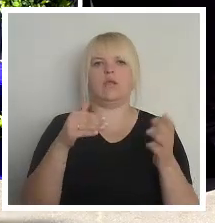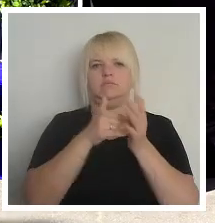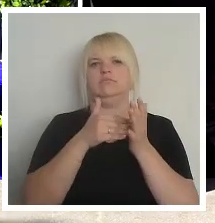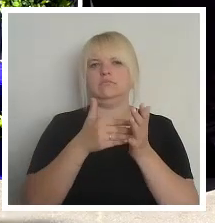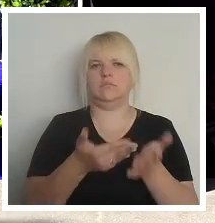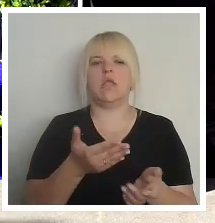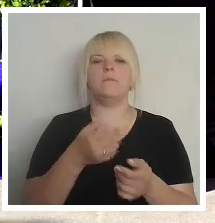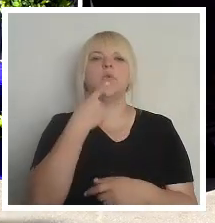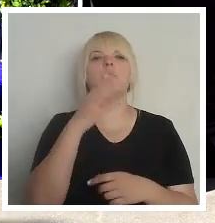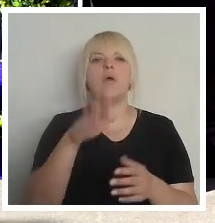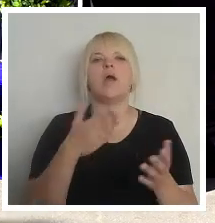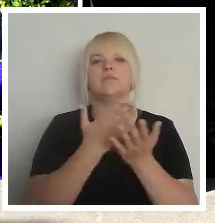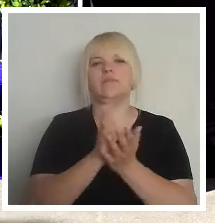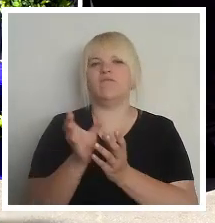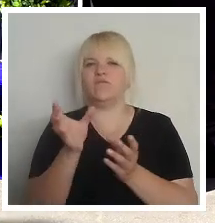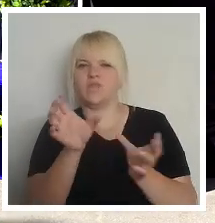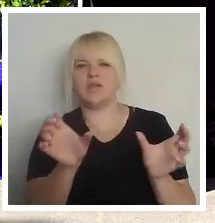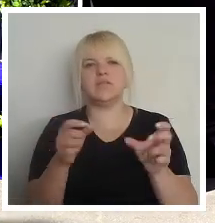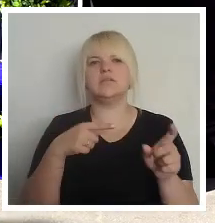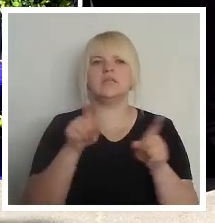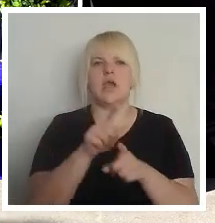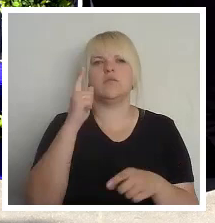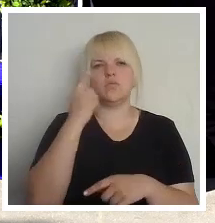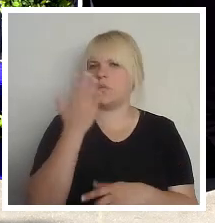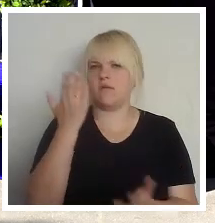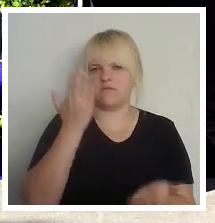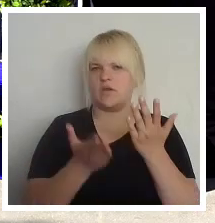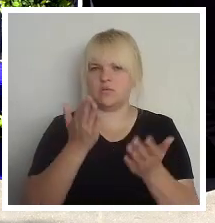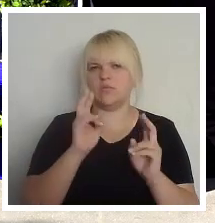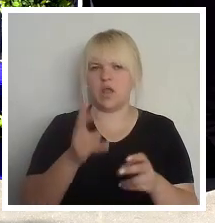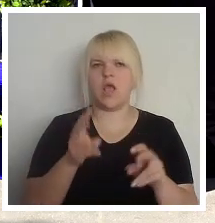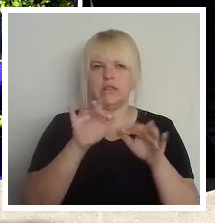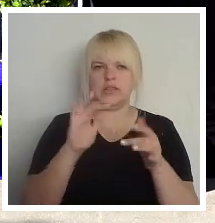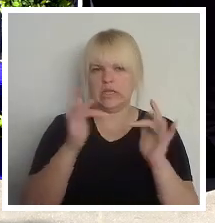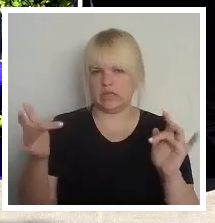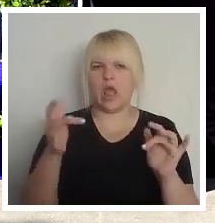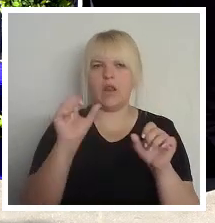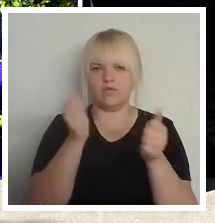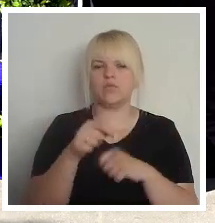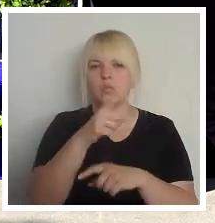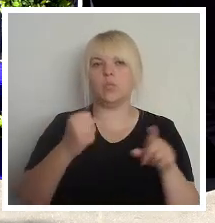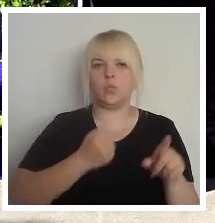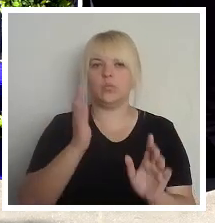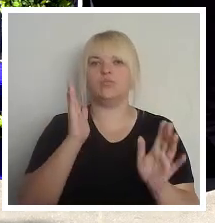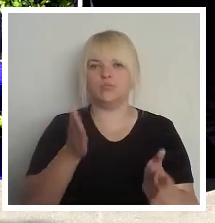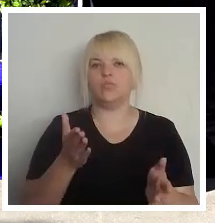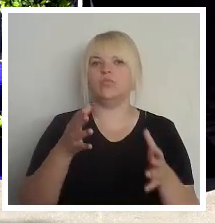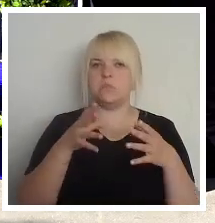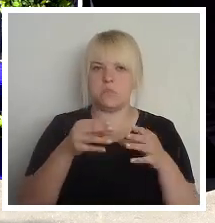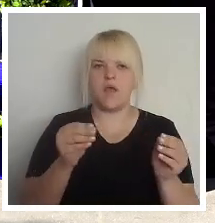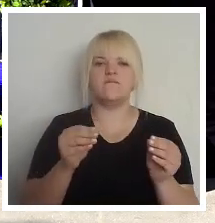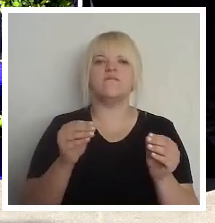Par diferencēšanu es pieļauju, ka nu, tādā digitālā formātā varbūt to grūtāk pat izdarīt